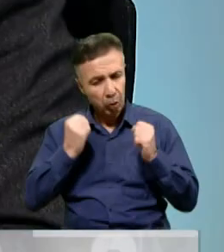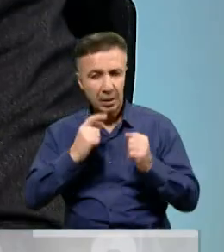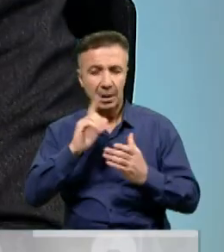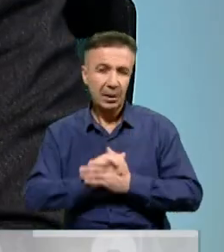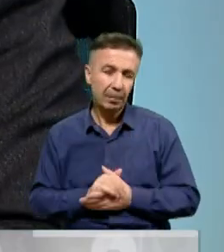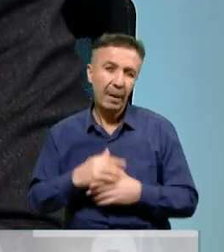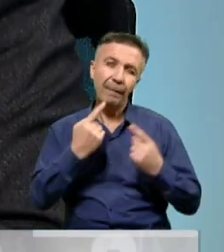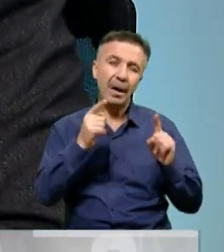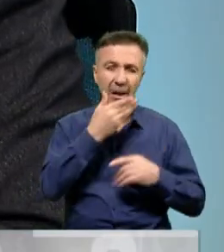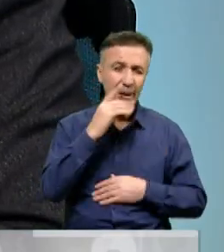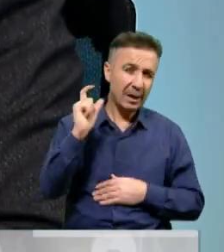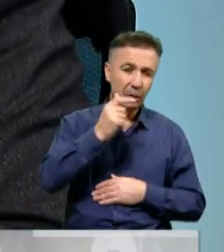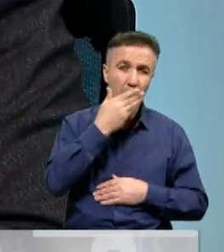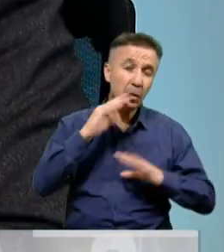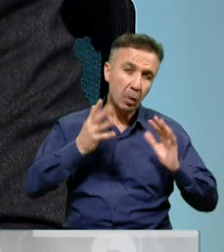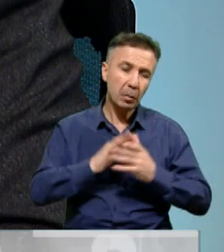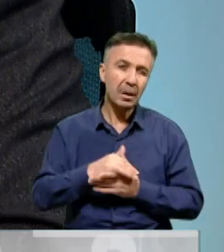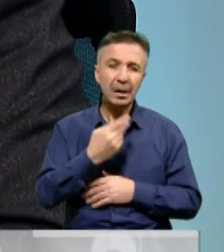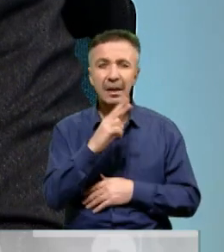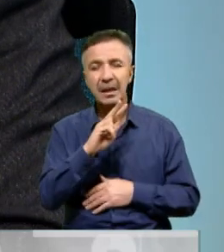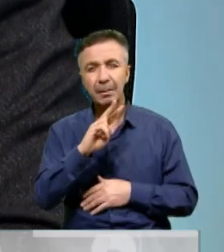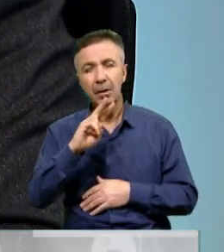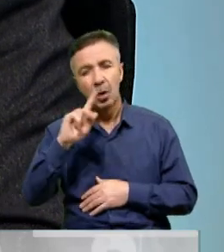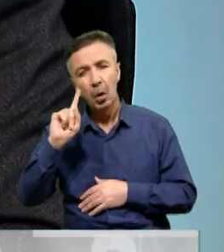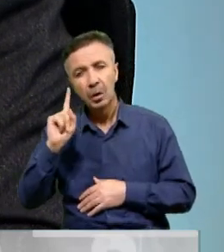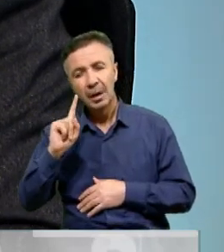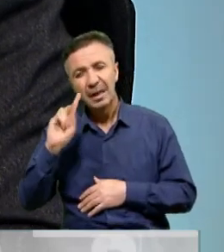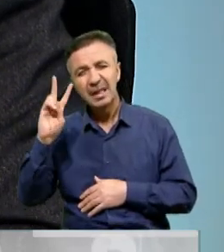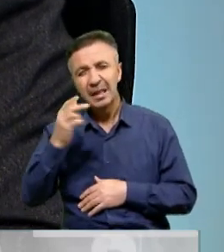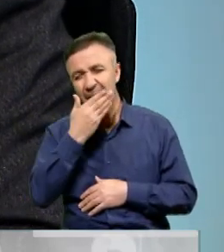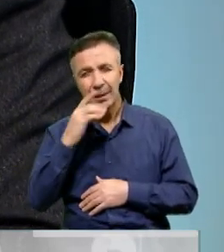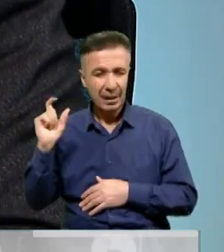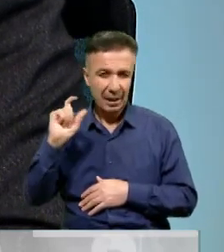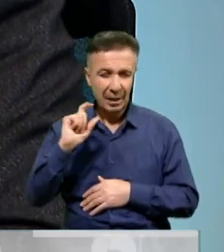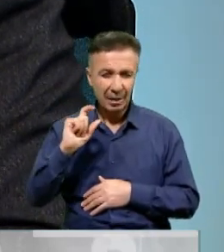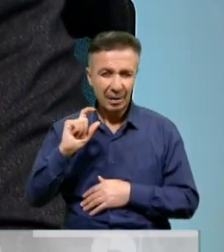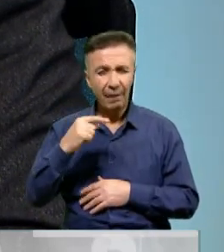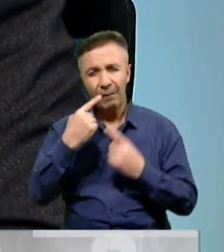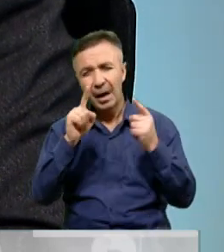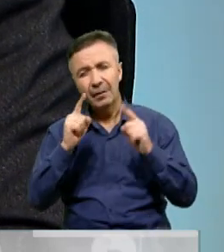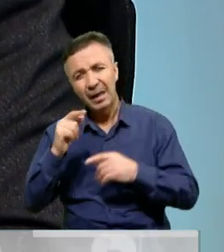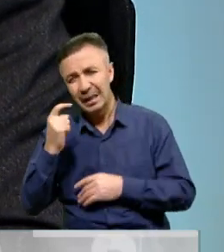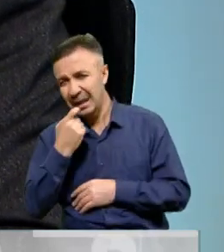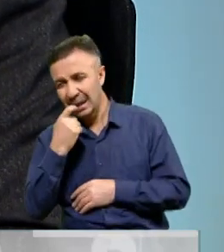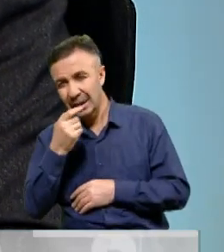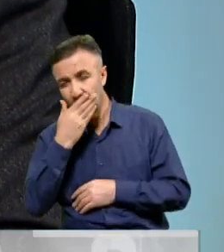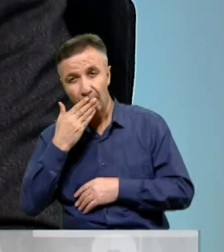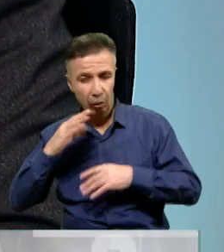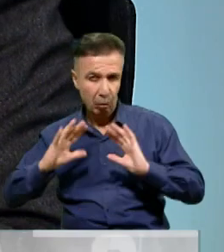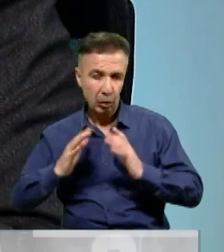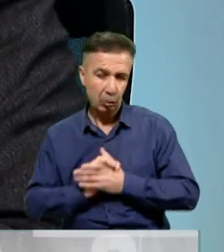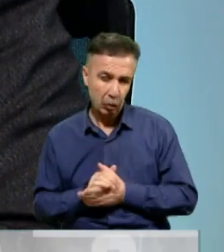Hı hı. Bir diyelim 2010'da iki Ramazan'da bozmuştu, 2015'te bozmuştu, 2020'de bozmuştu. Bir